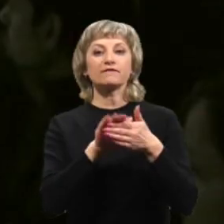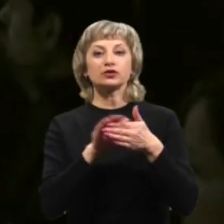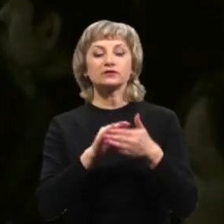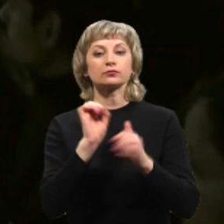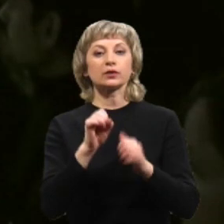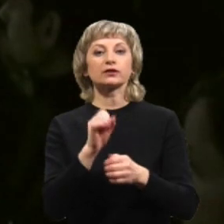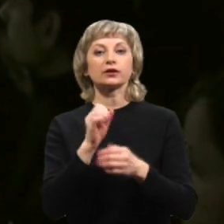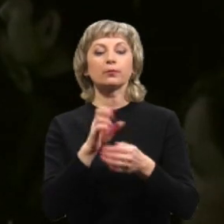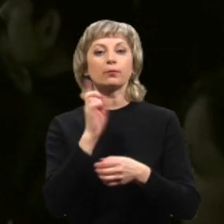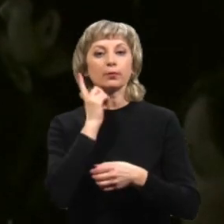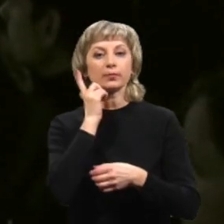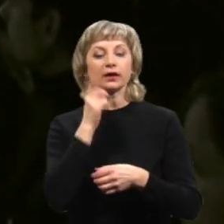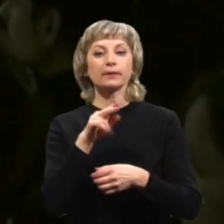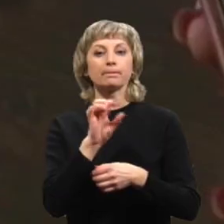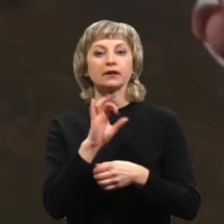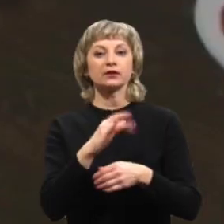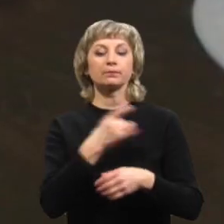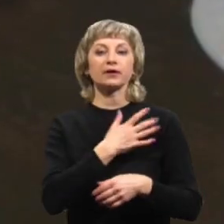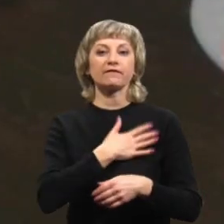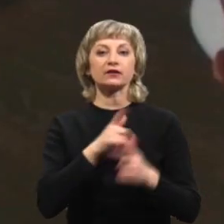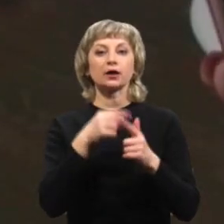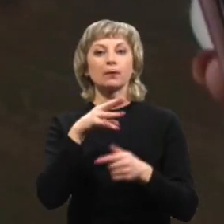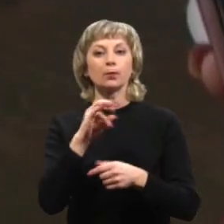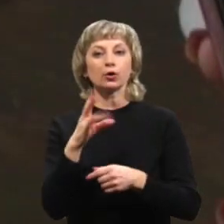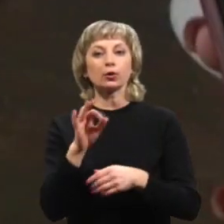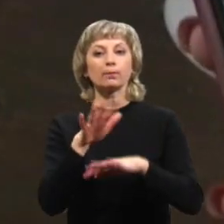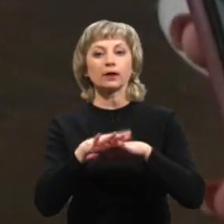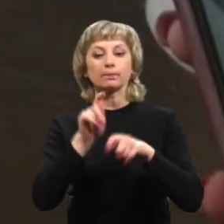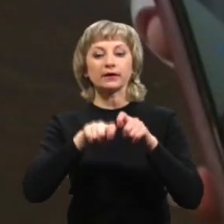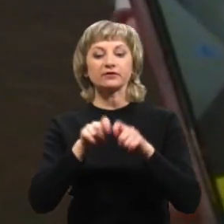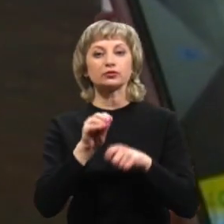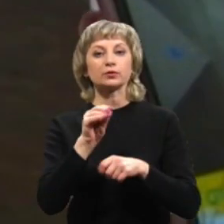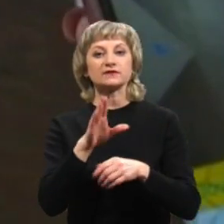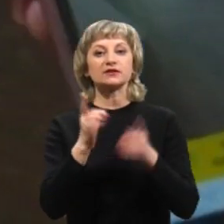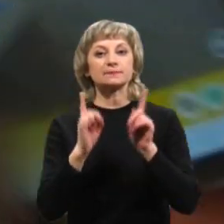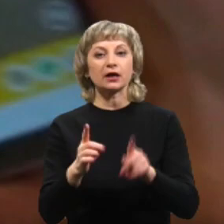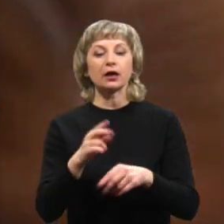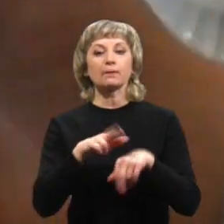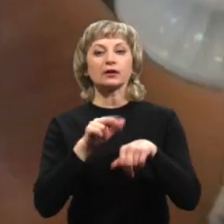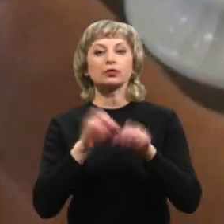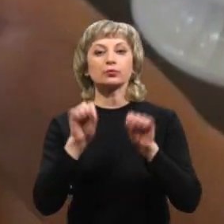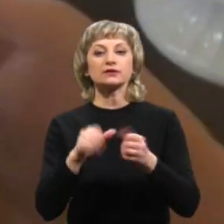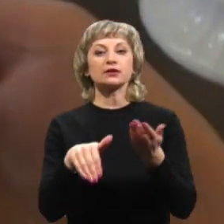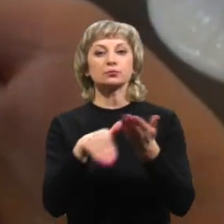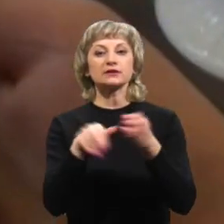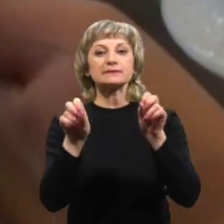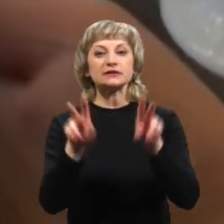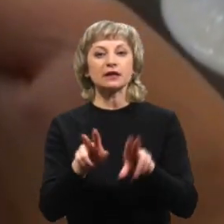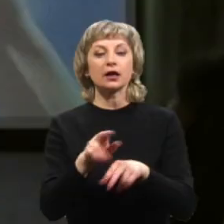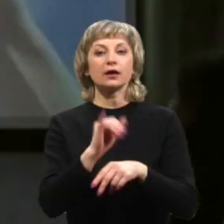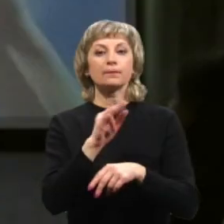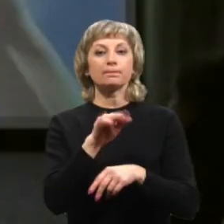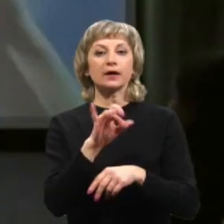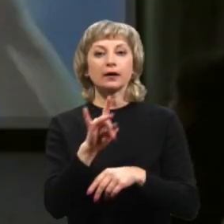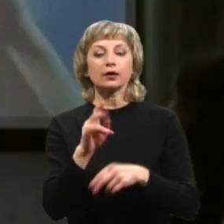мати мобільний банкінг, наприклад, від Приват або Монобанку. Перевірити, чи посвідчення справжні, патрульні можуть за допомогою спеціального QR-коду